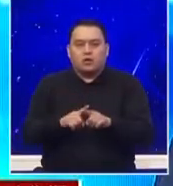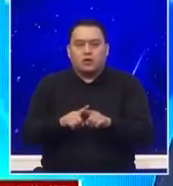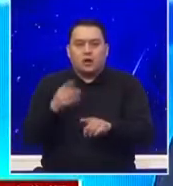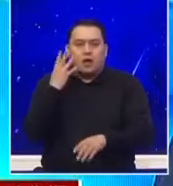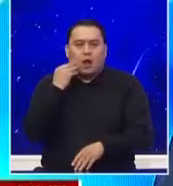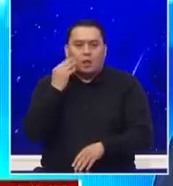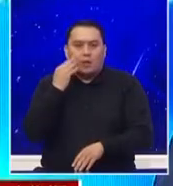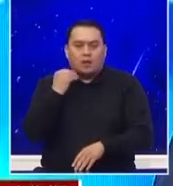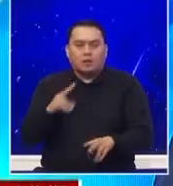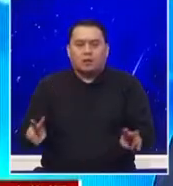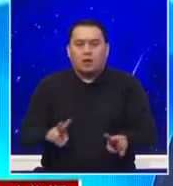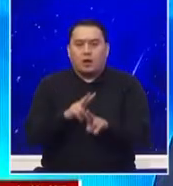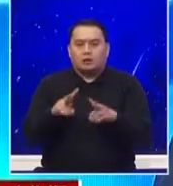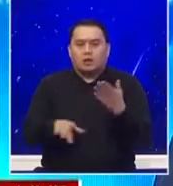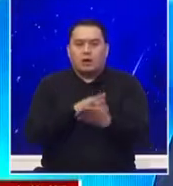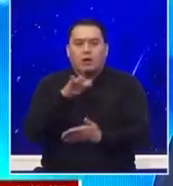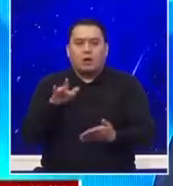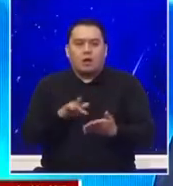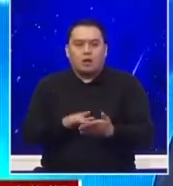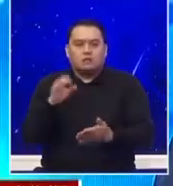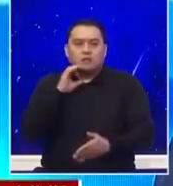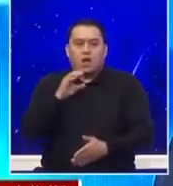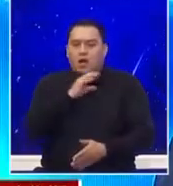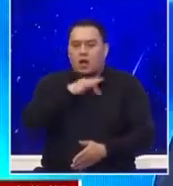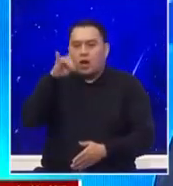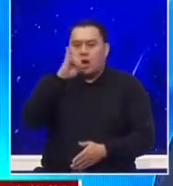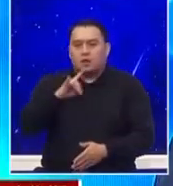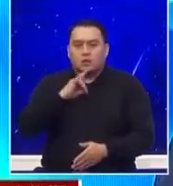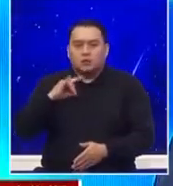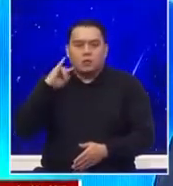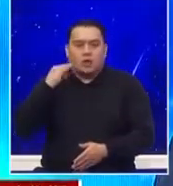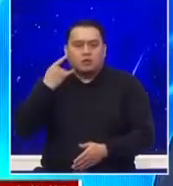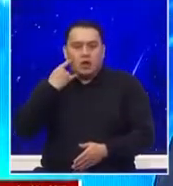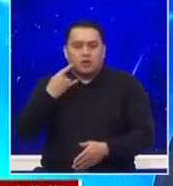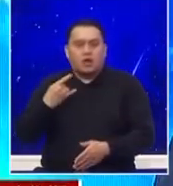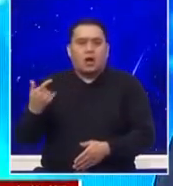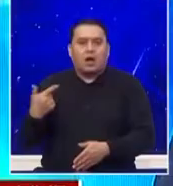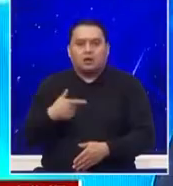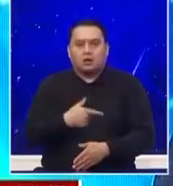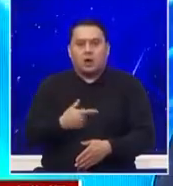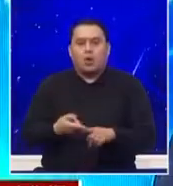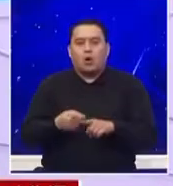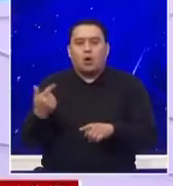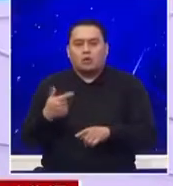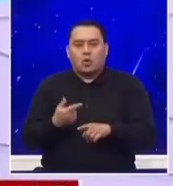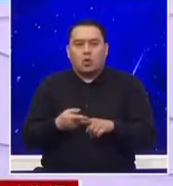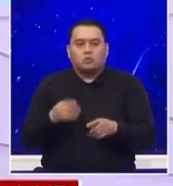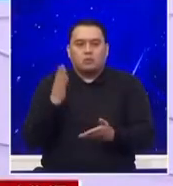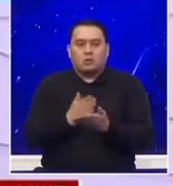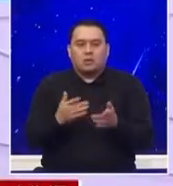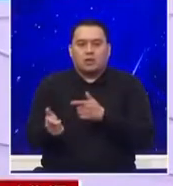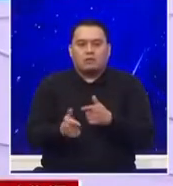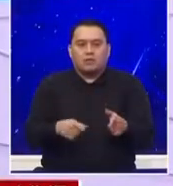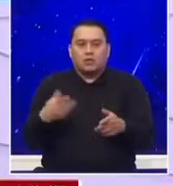Алматы, Нұр-Сұлтан қалалары, солтүстік Қазақстан, Павлодар, Атырау облыстары бар. Подготовка